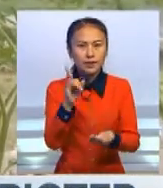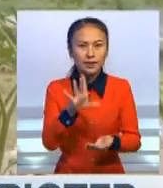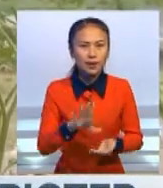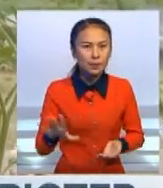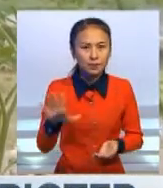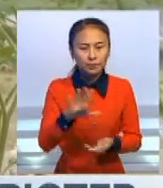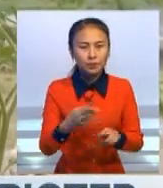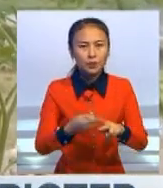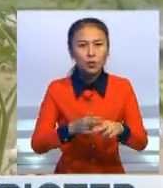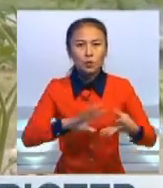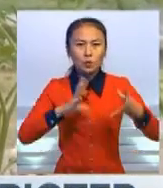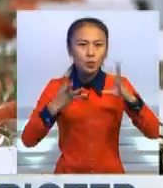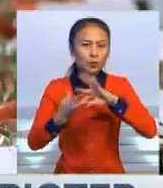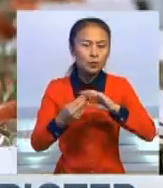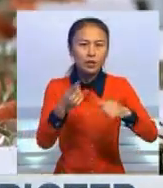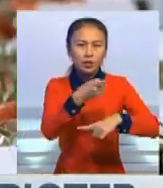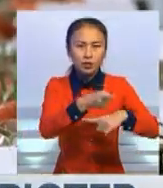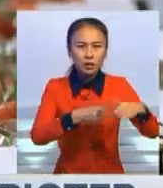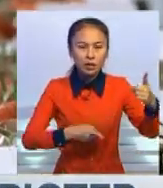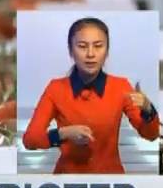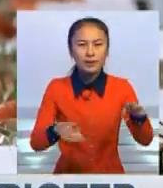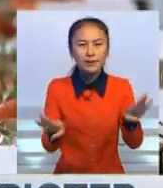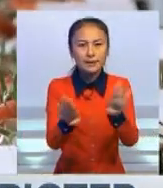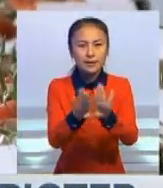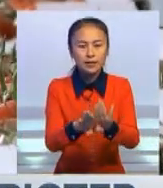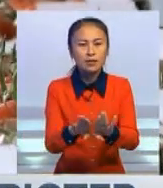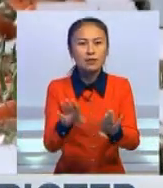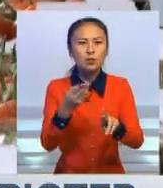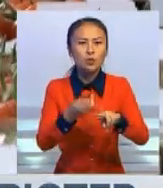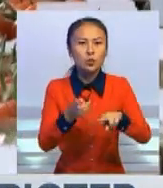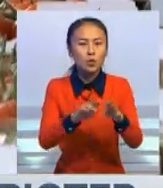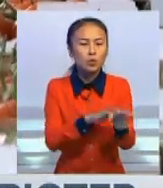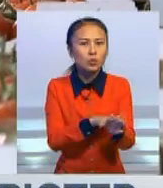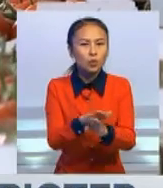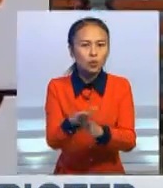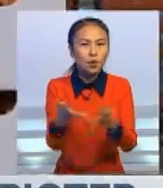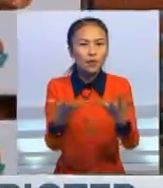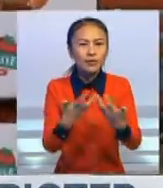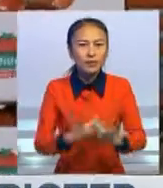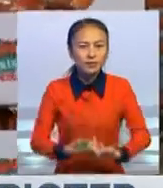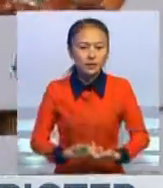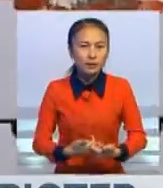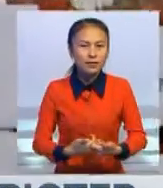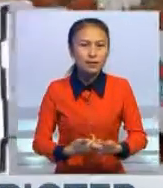аймақта баламасы жоқ, жартылай жабық типтегі кешен толықтай